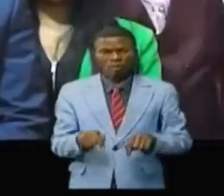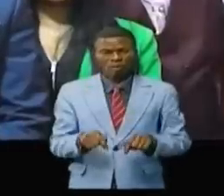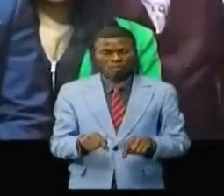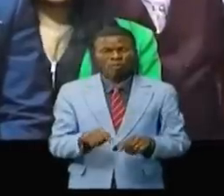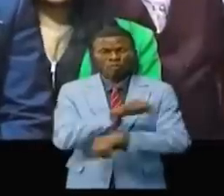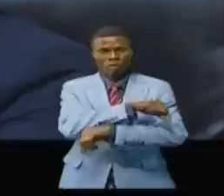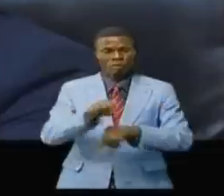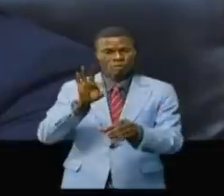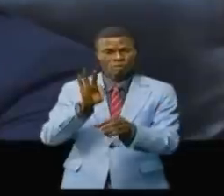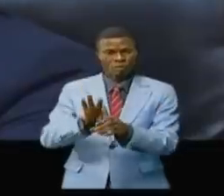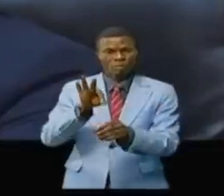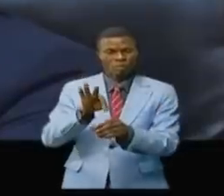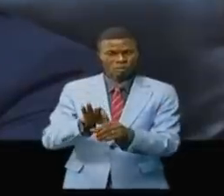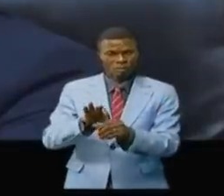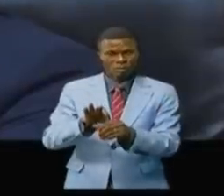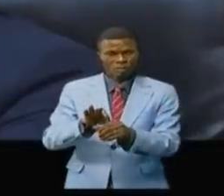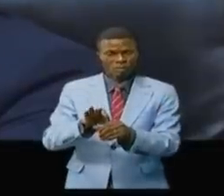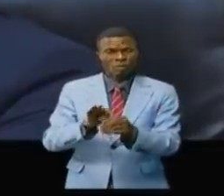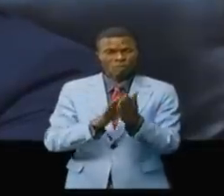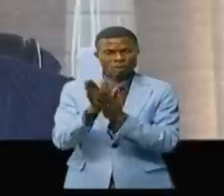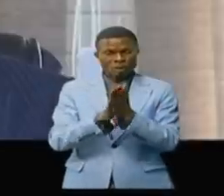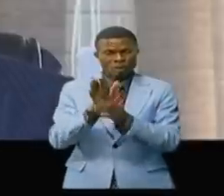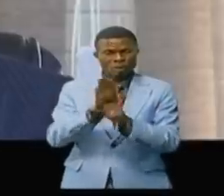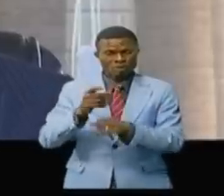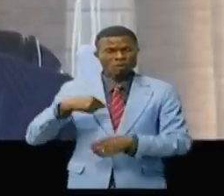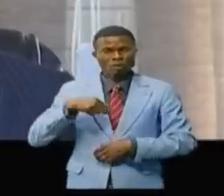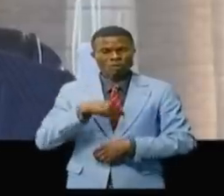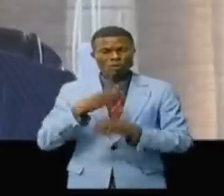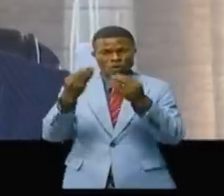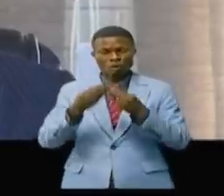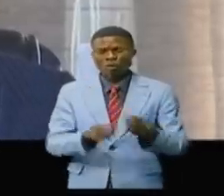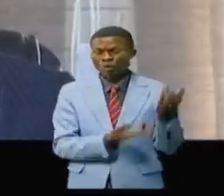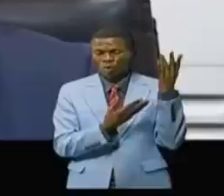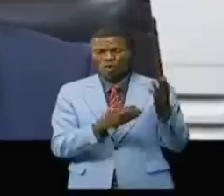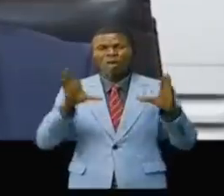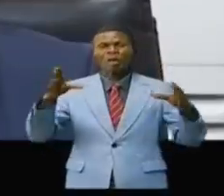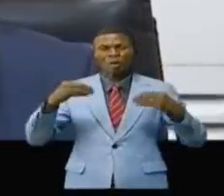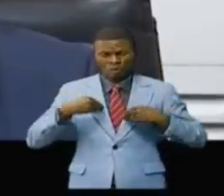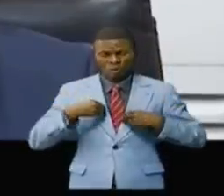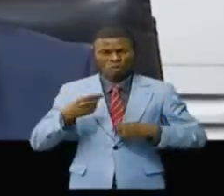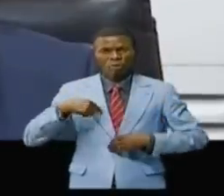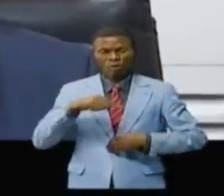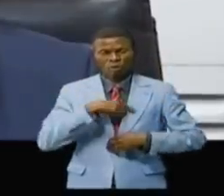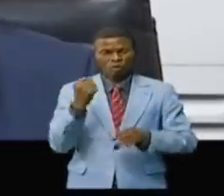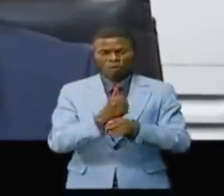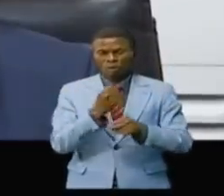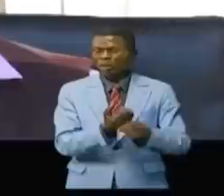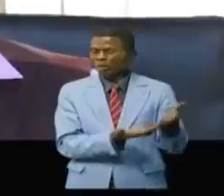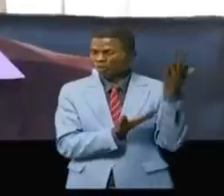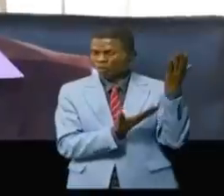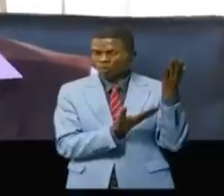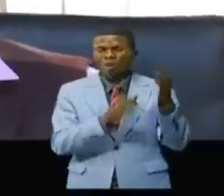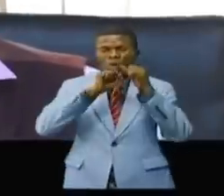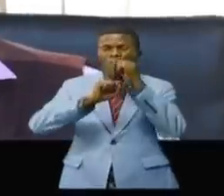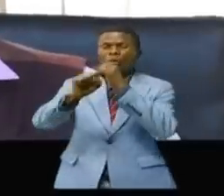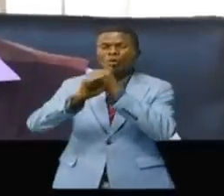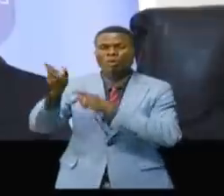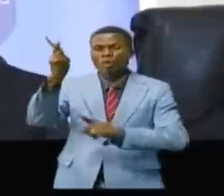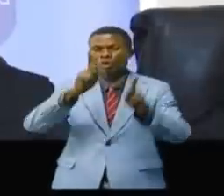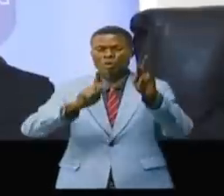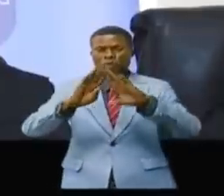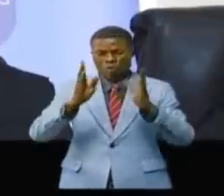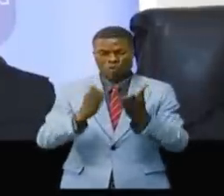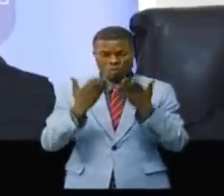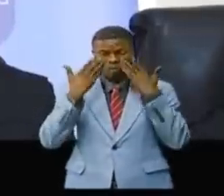CENI nous considère et la CENI reconnaît à nous notre rôle pour sensibiliser la population.